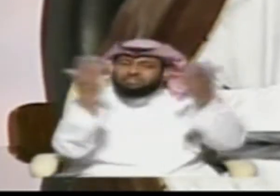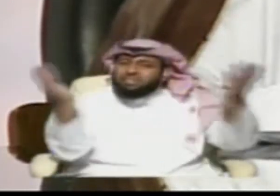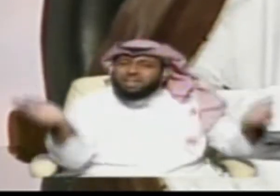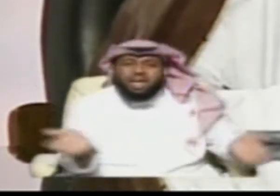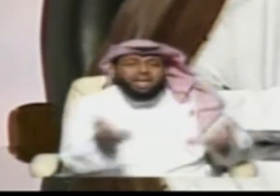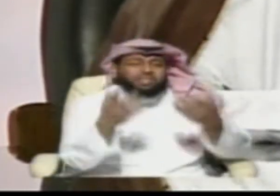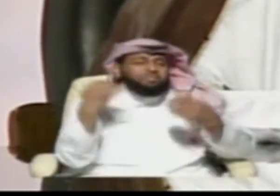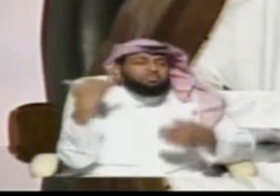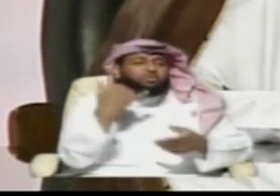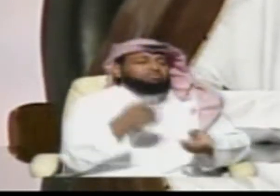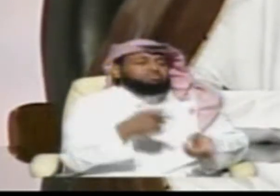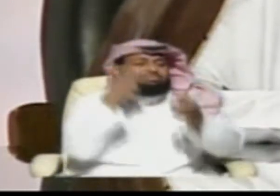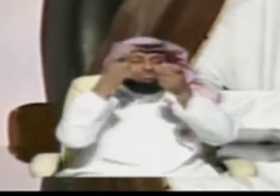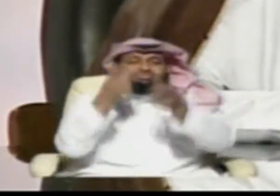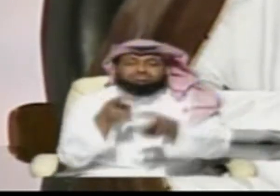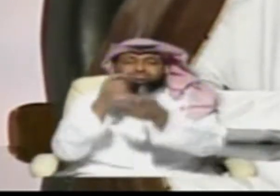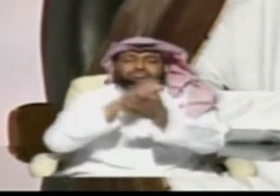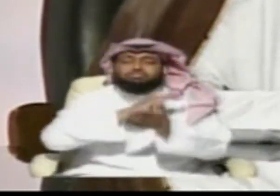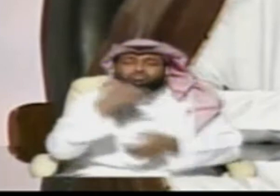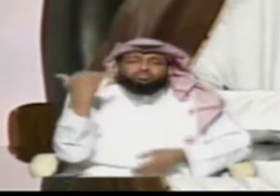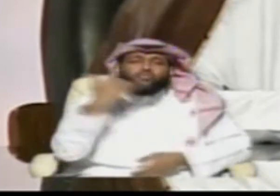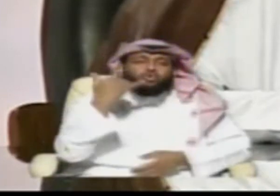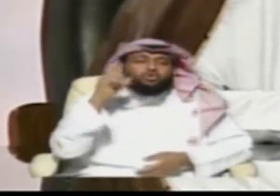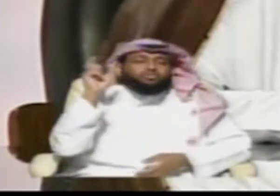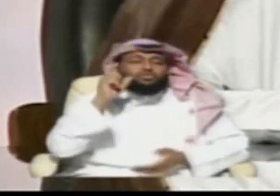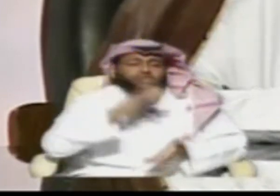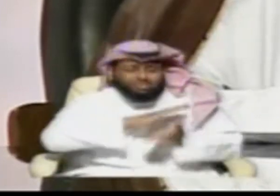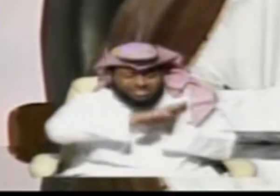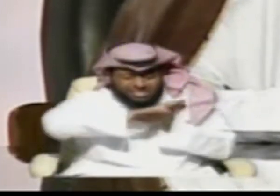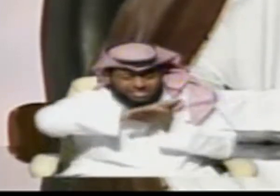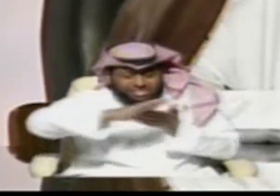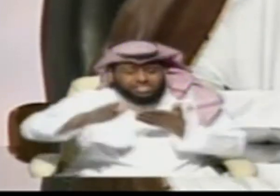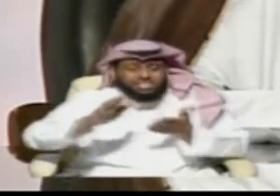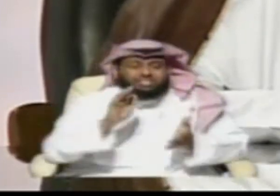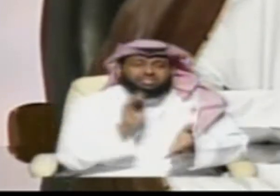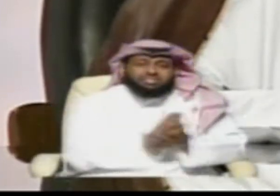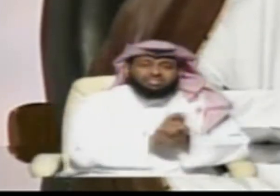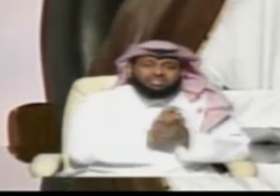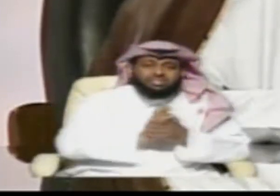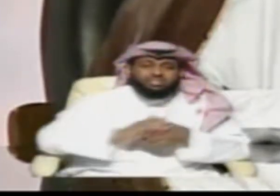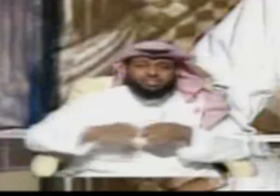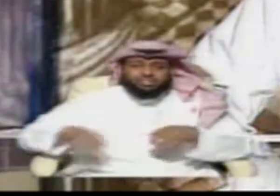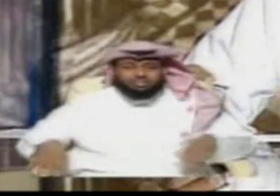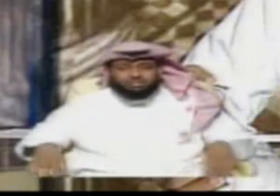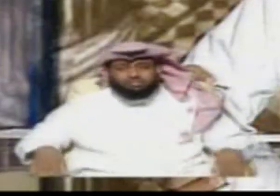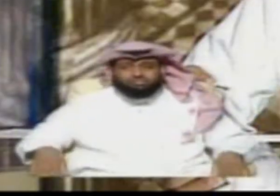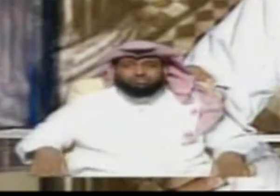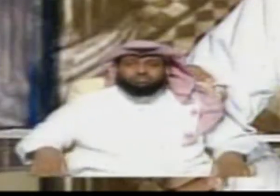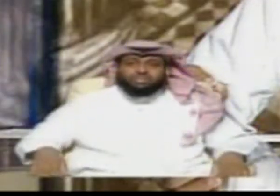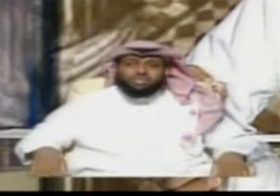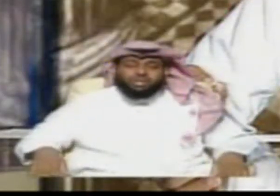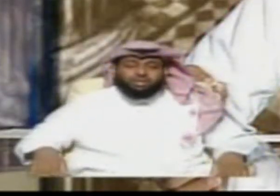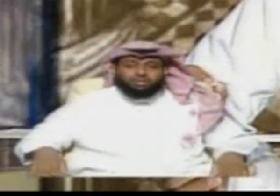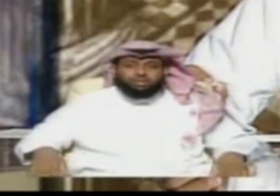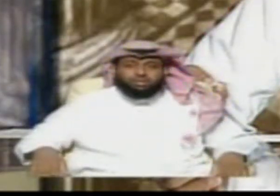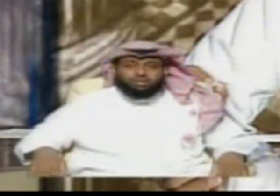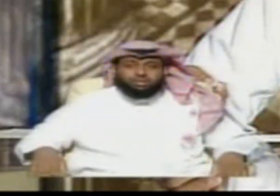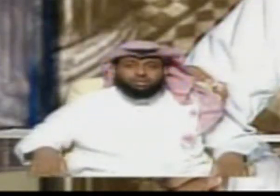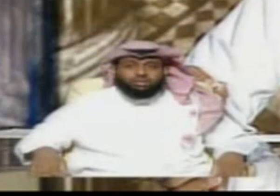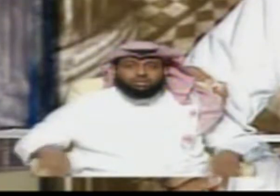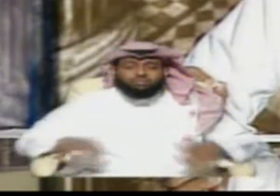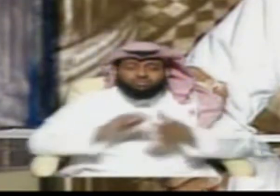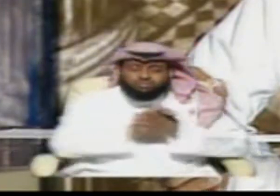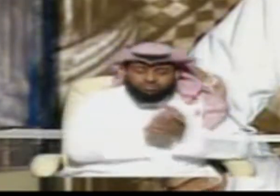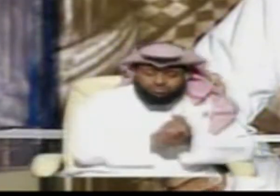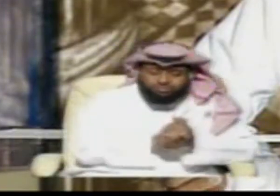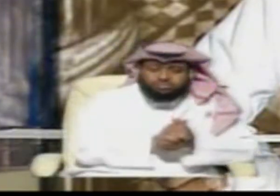حامل سلاح وغير حامل سلاح، على أن البلد معزول وليس فيه ما يبحثون عنه مما